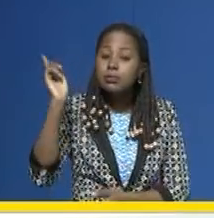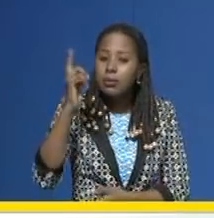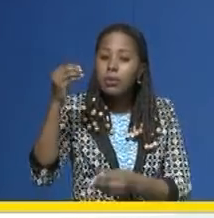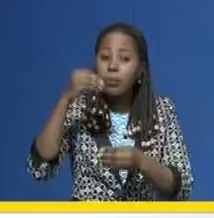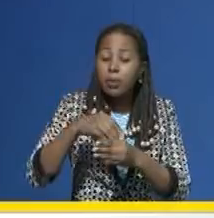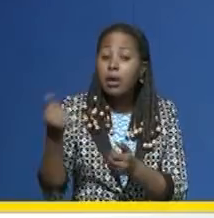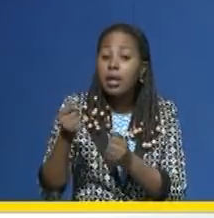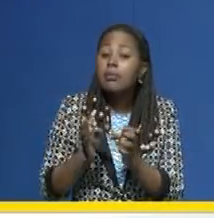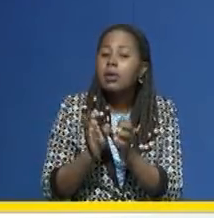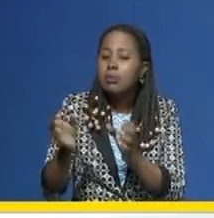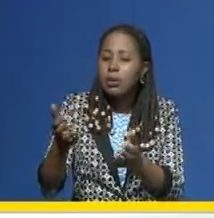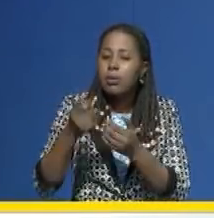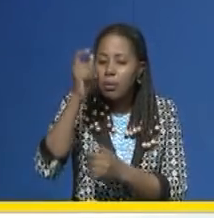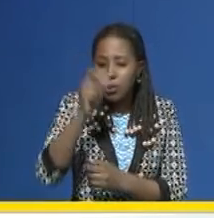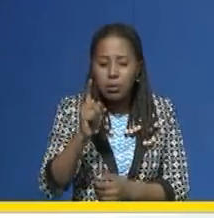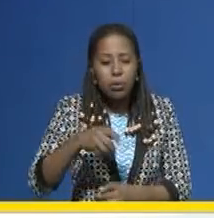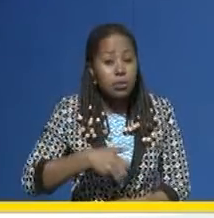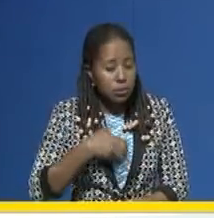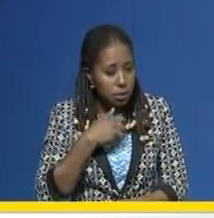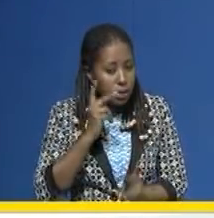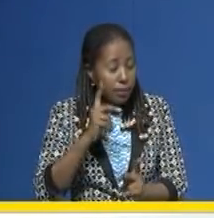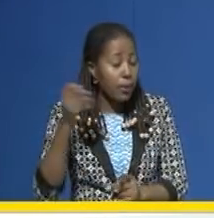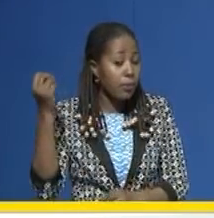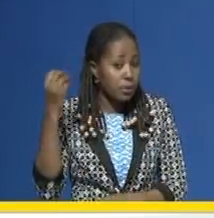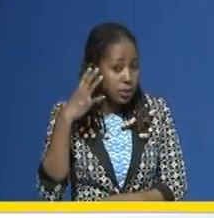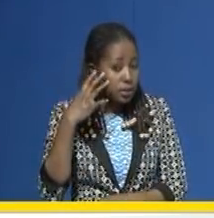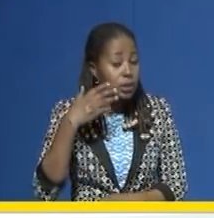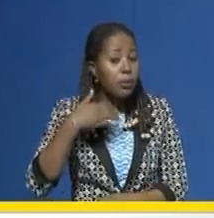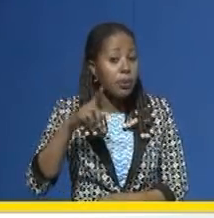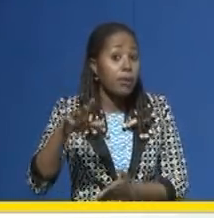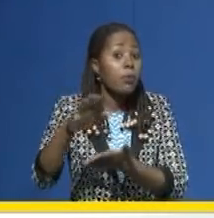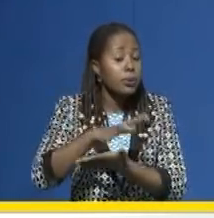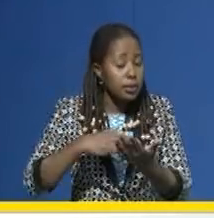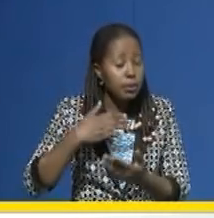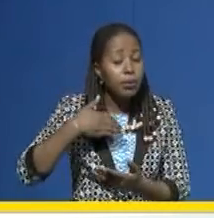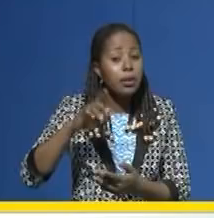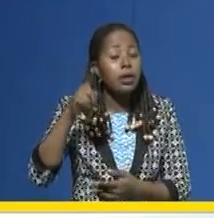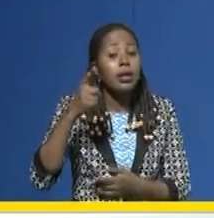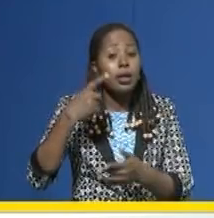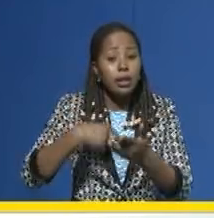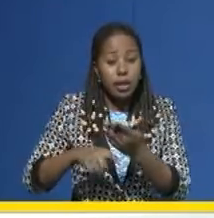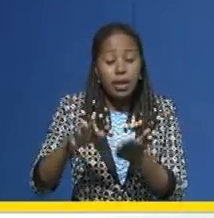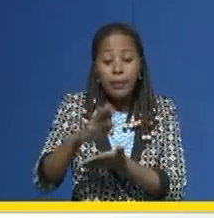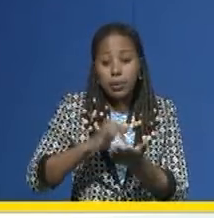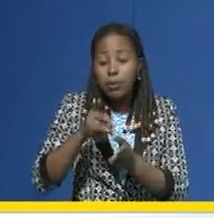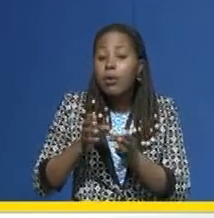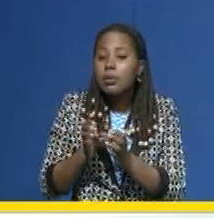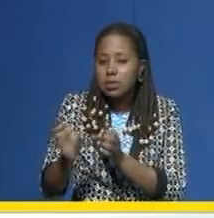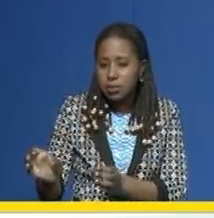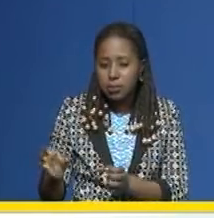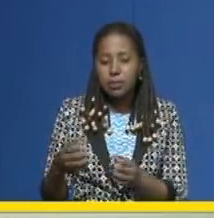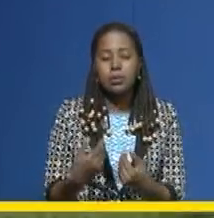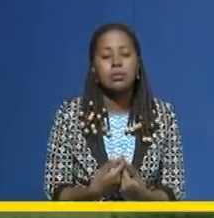umeweka pia gari maalum la kubeba watu wanaoshukiwa kuwa na maambukizi, kuwatoa uwanjani hapo na kuwapeleka katika maeneo yaliyotengwa.